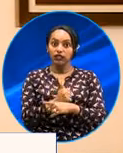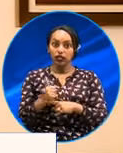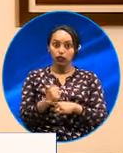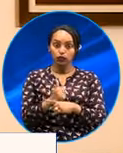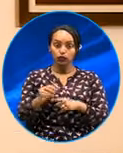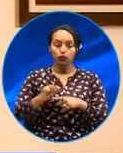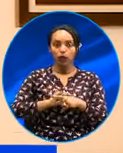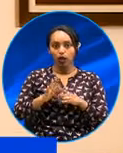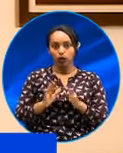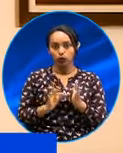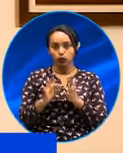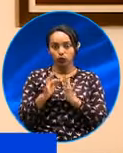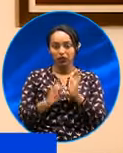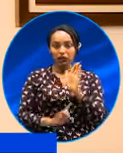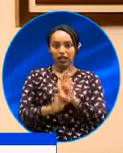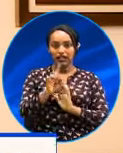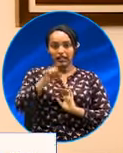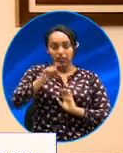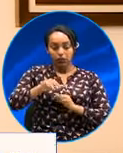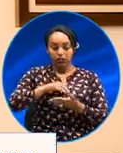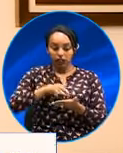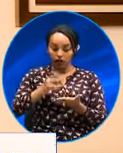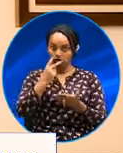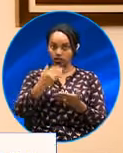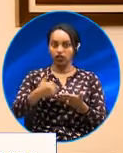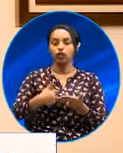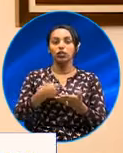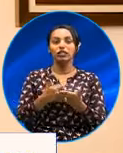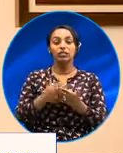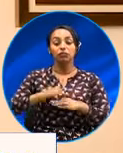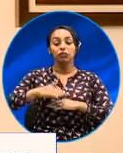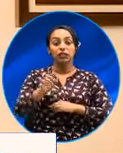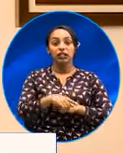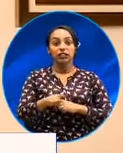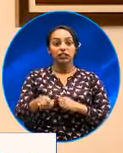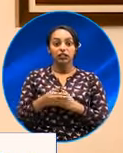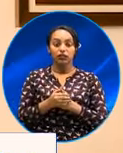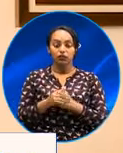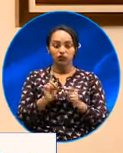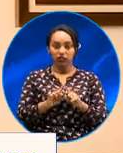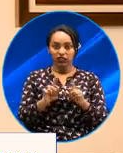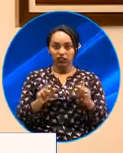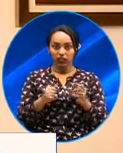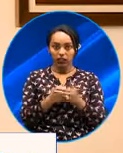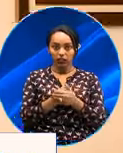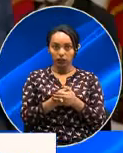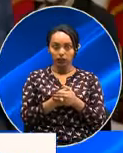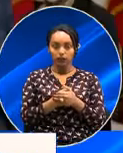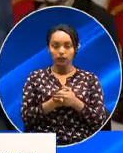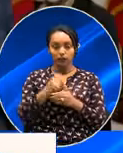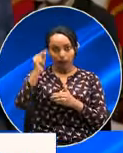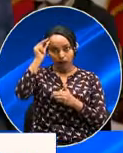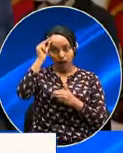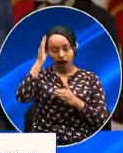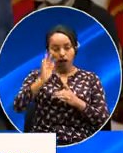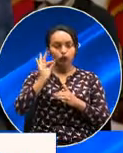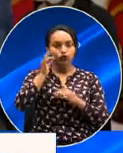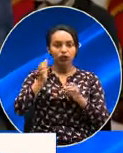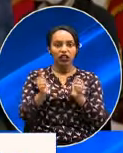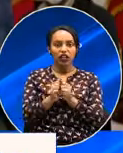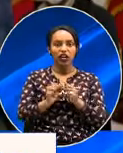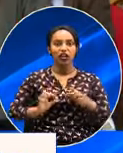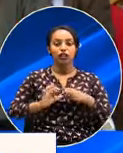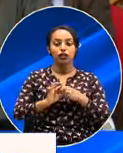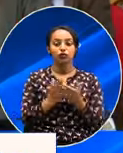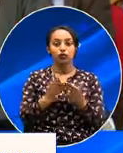የሚሰለጠኑ ባለሙያዎች ቁጥር ማደግ እንዳለበት ጥናቱ አመላክቷል። ከዚህ ባሻገር ደግሞ በተለይ ከባህላዊ ሽምግልና ጋር